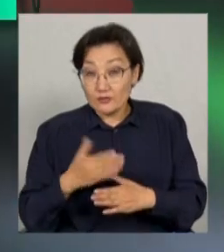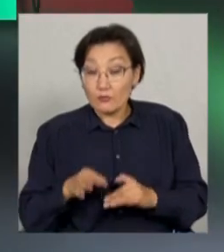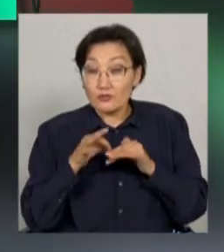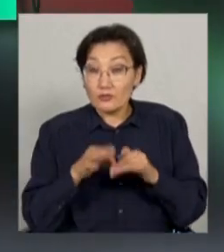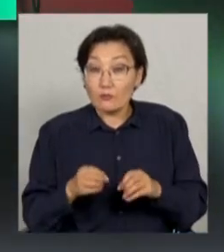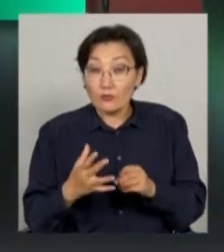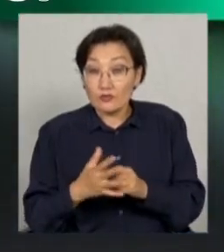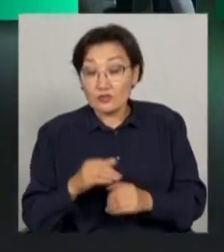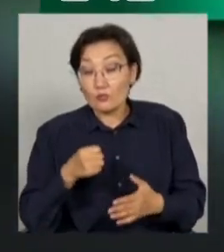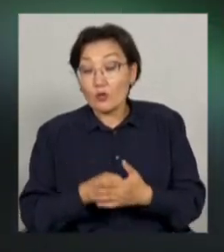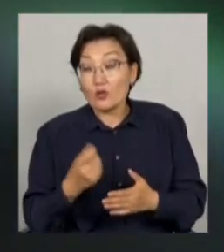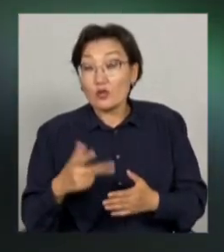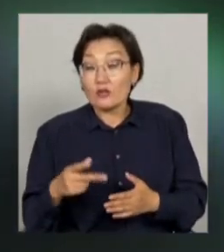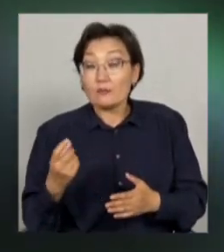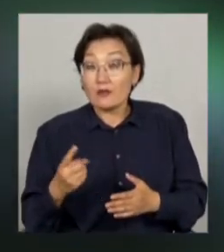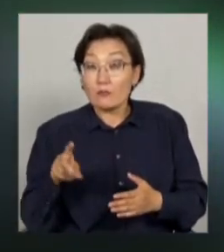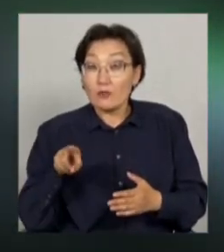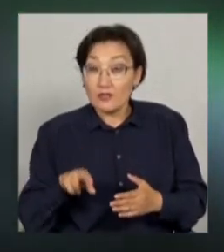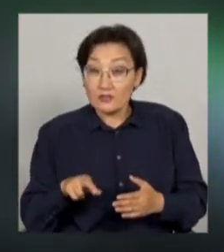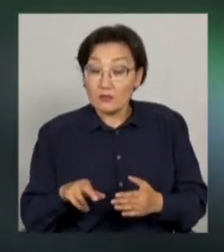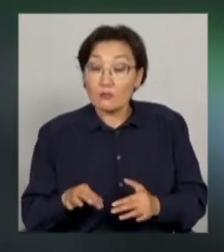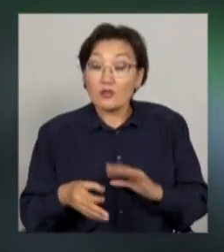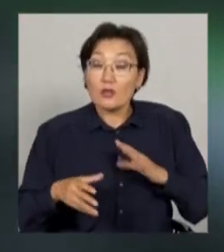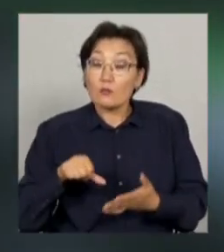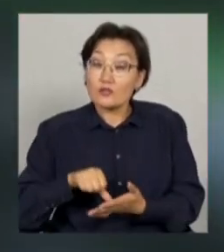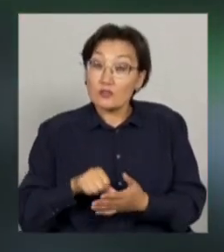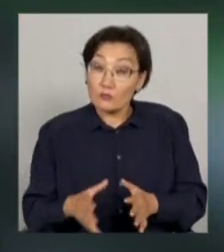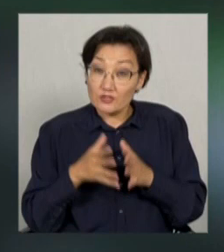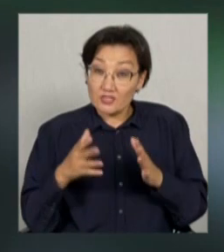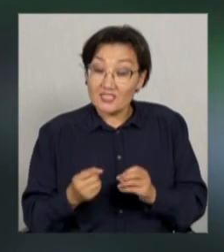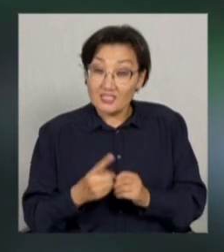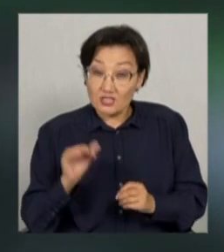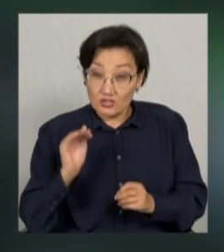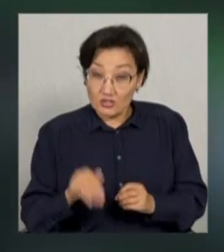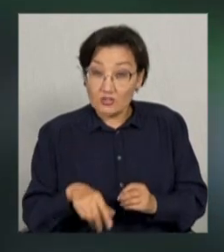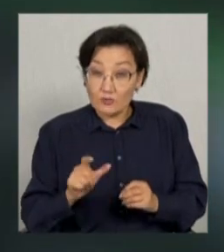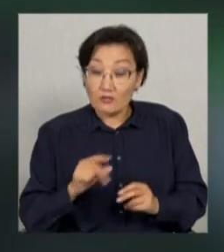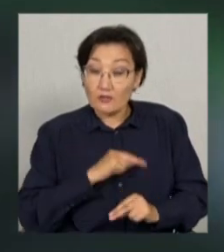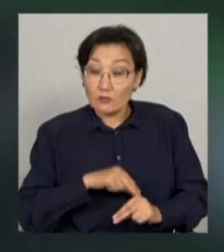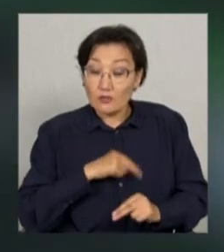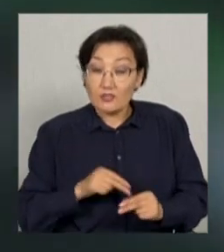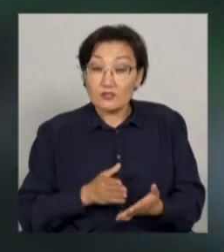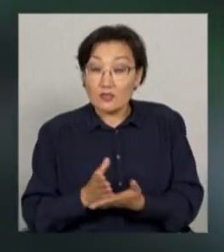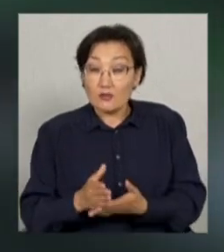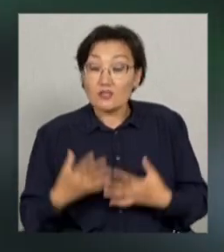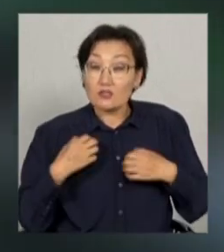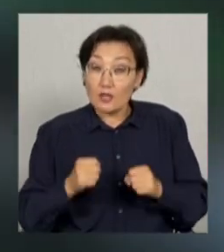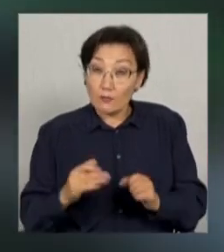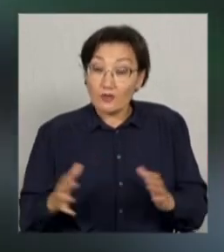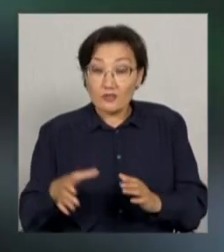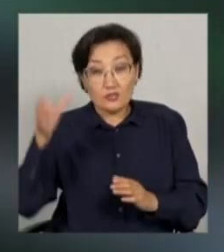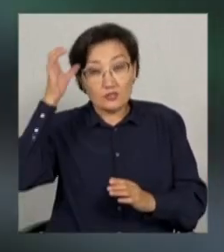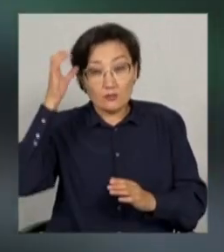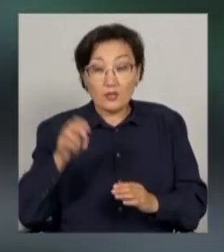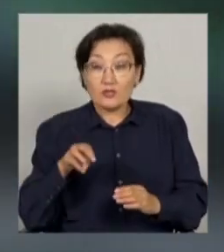проходил с 15 по 31 мая. Всего в отборе приняли участие больше 11 тысяч работников сфер здравоохранения,